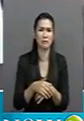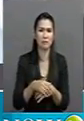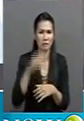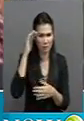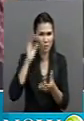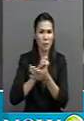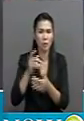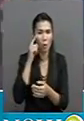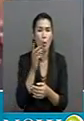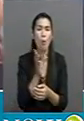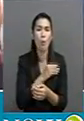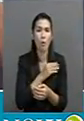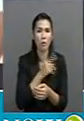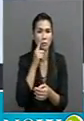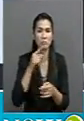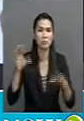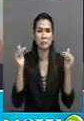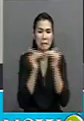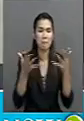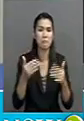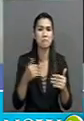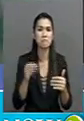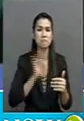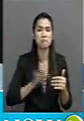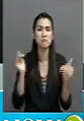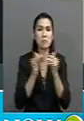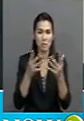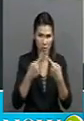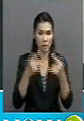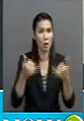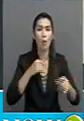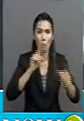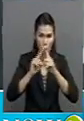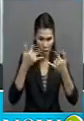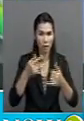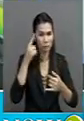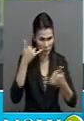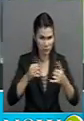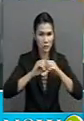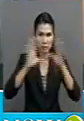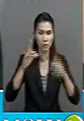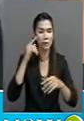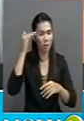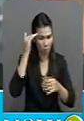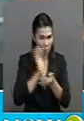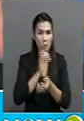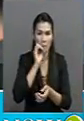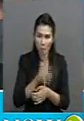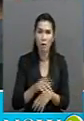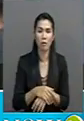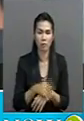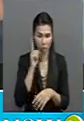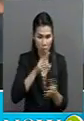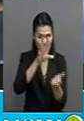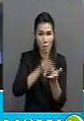ำรวจนะฮะก็เกรงว่าอาจจะไม่ได้รับความเป็นธรรมแต่ว่าล่าสุดเนี่ยคุยแล้วค่อนข้างมั่นใจตำรวจก็ให้ความมั่นใจว่าจะ